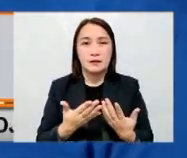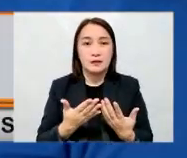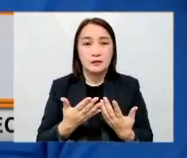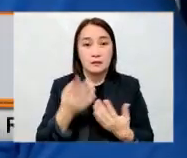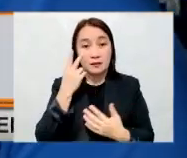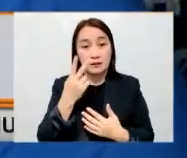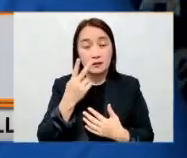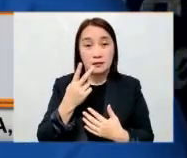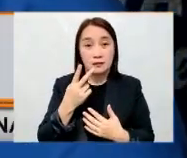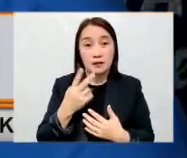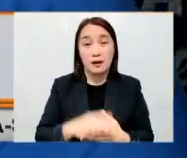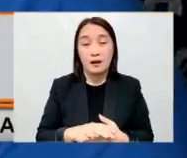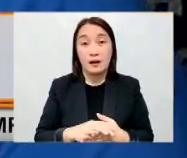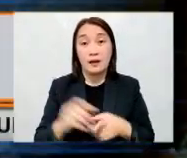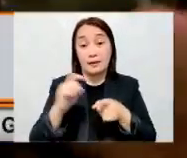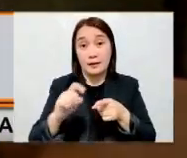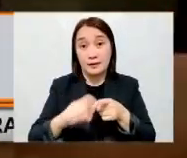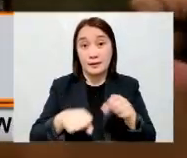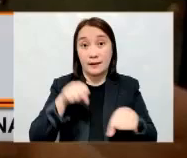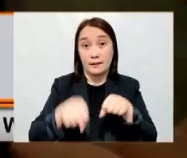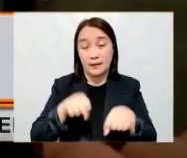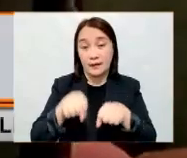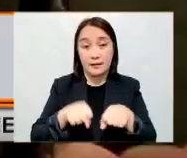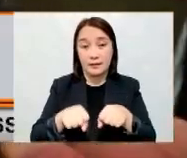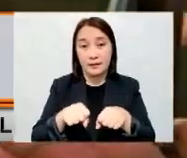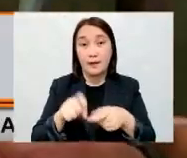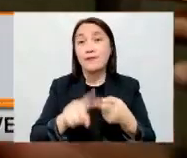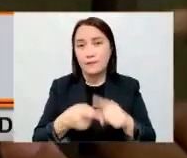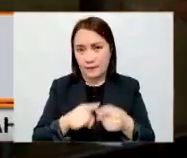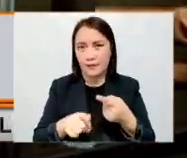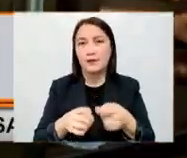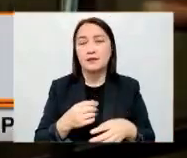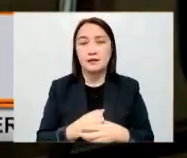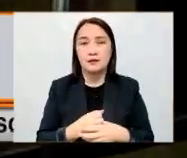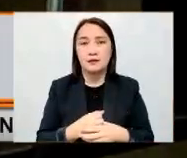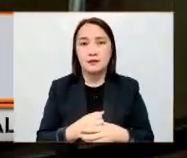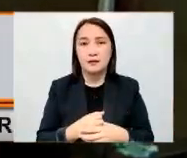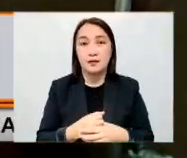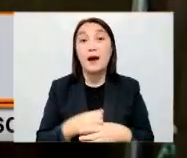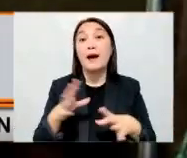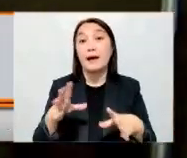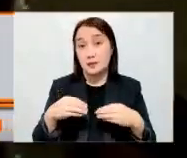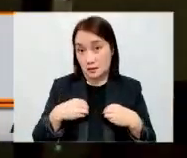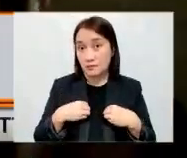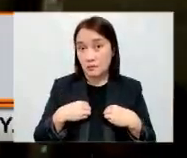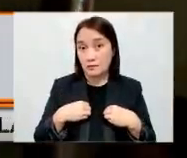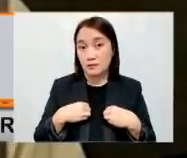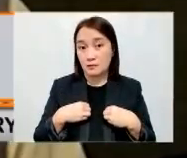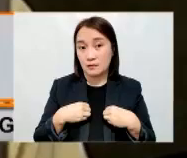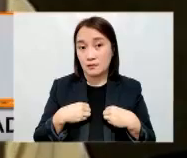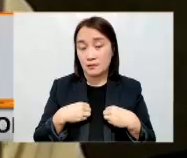yung kaibigan din ng biktima. Hindi naman itinanggi ng suspect ang krimen. Nakuha ko po yung cellphone